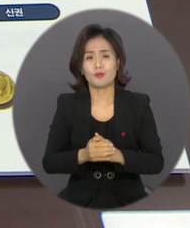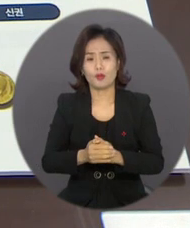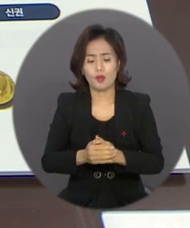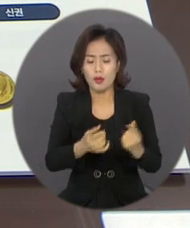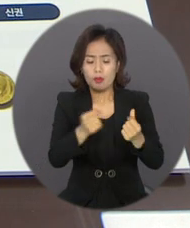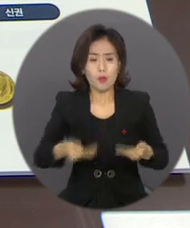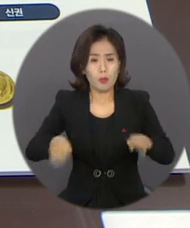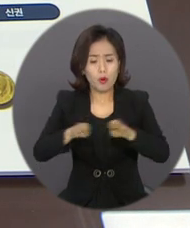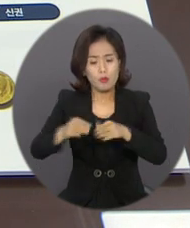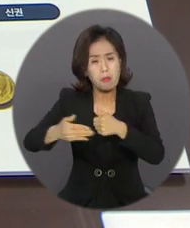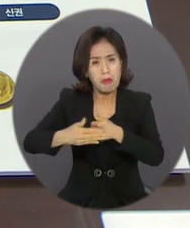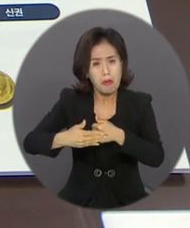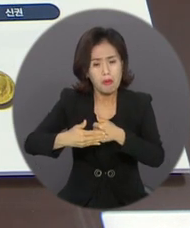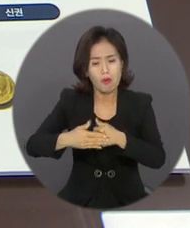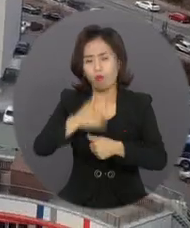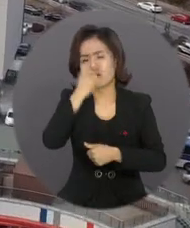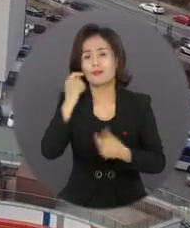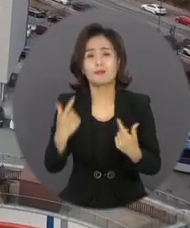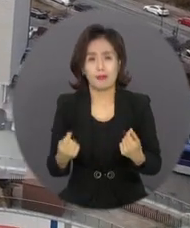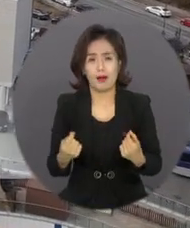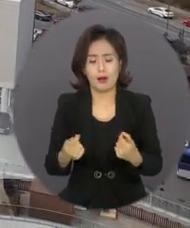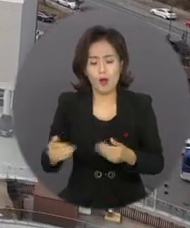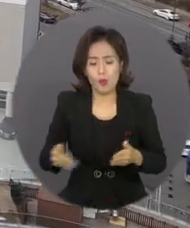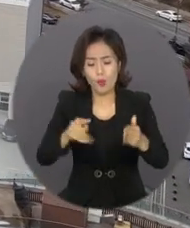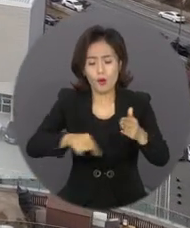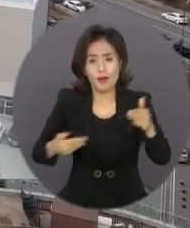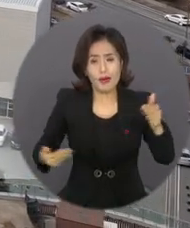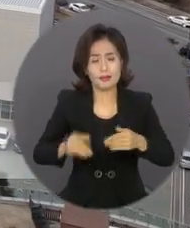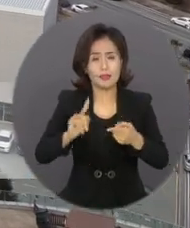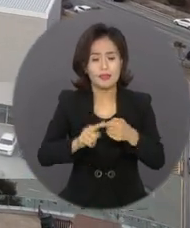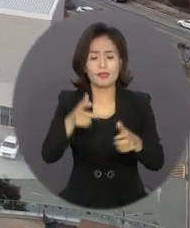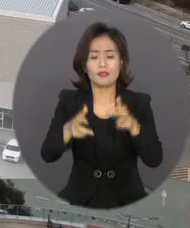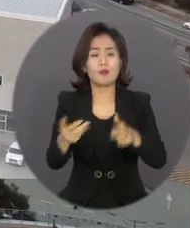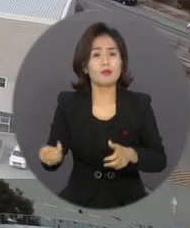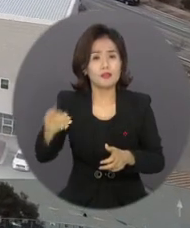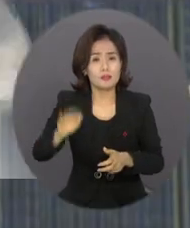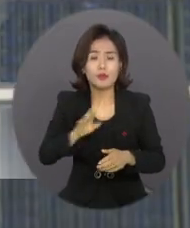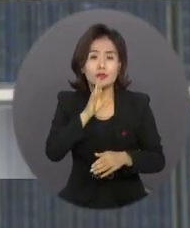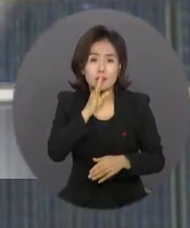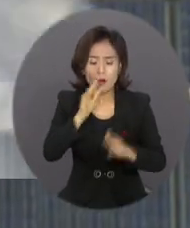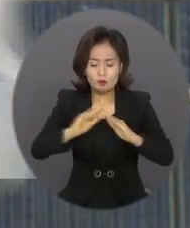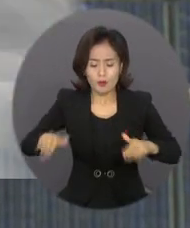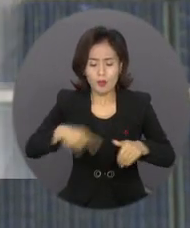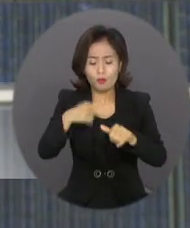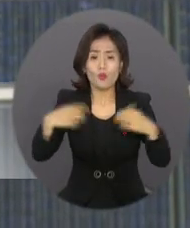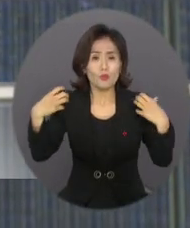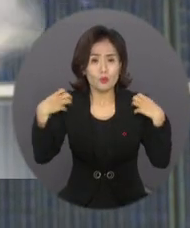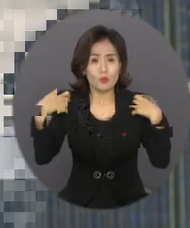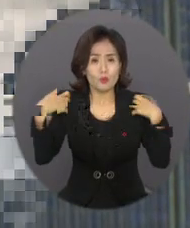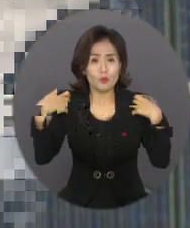유관기관과의 협조 체계도 미흡했습니다 돈의 학생들을 대상으로 하는 사업이었지만 정작 전남교육청에는